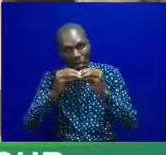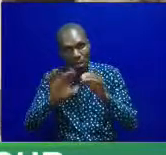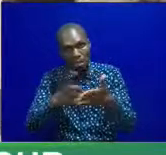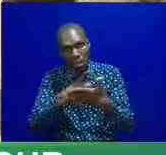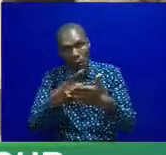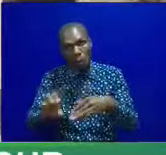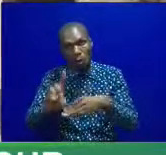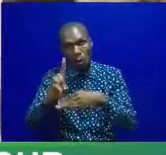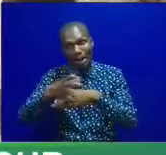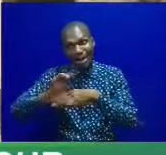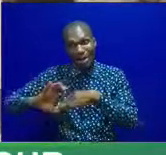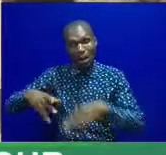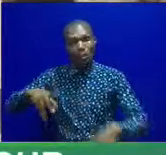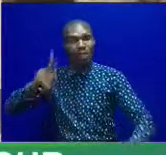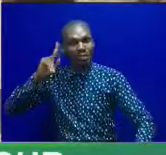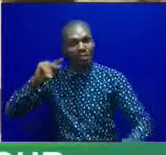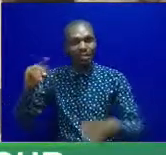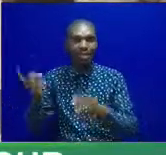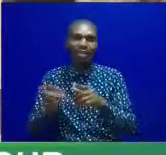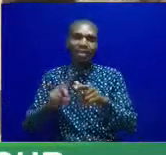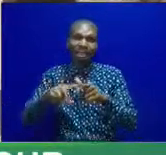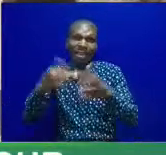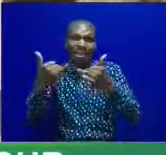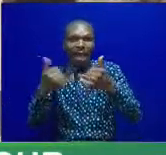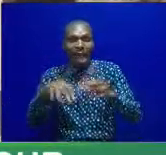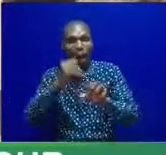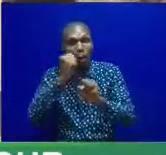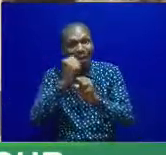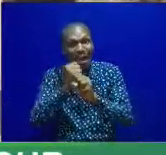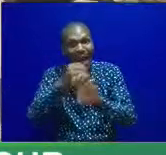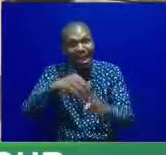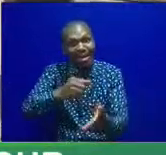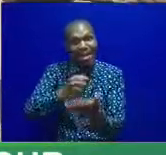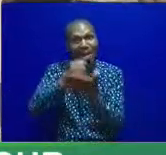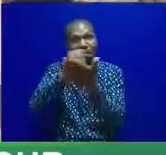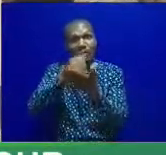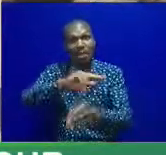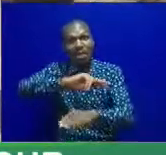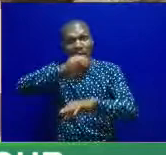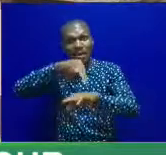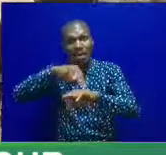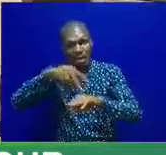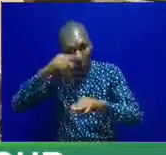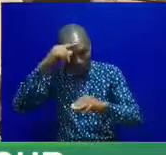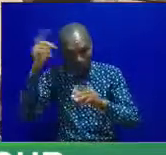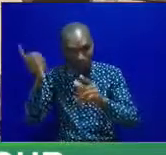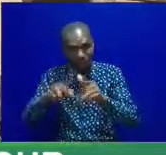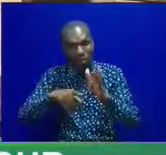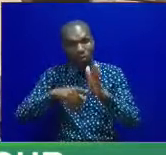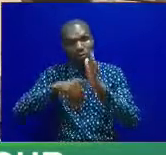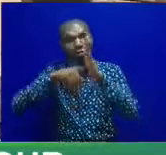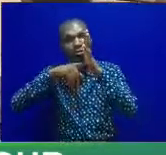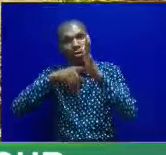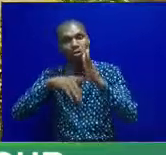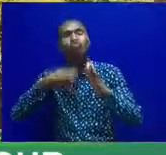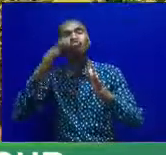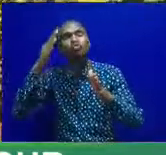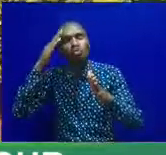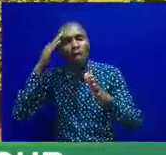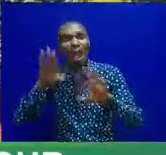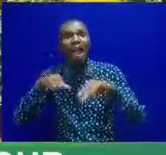AMO ime county ya Kisi nigoraj kobaro konya ya serikali enene koenekia na komanya